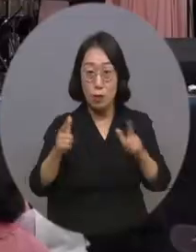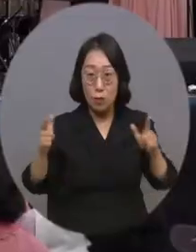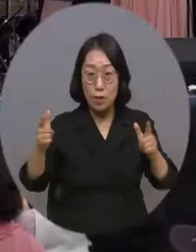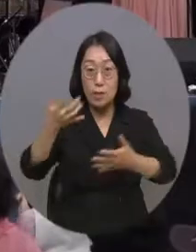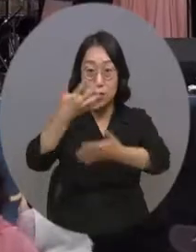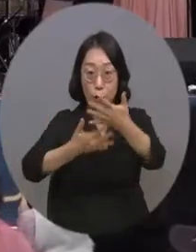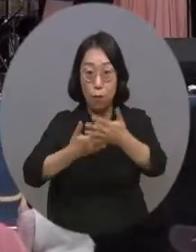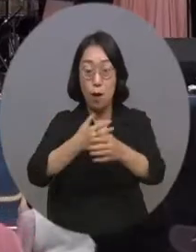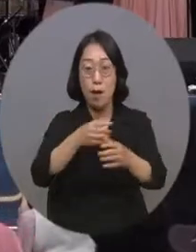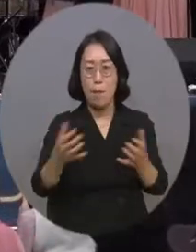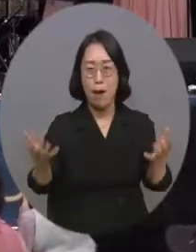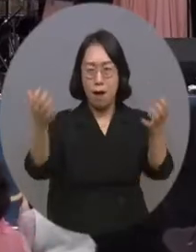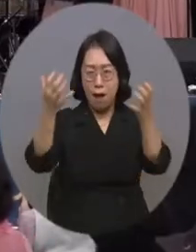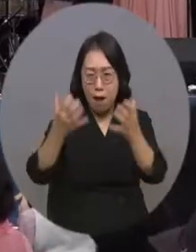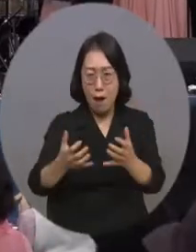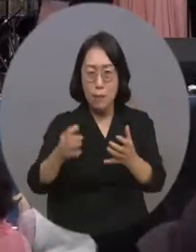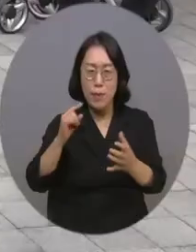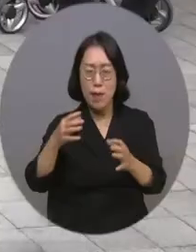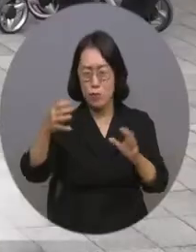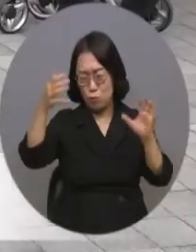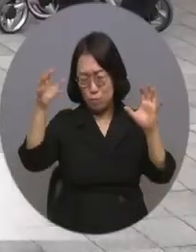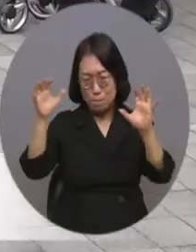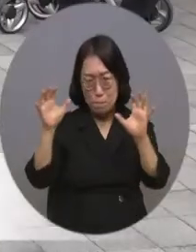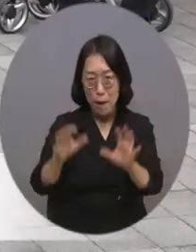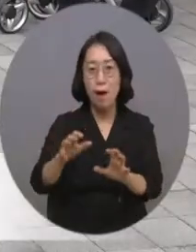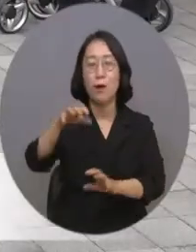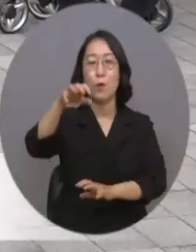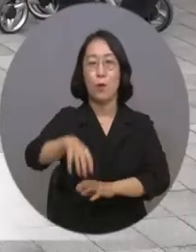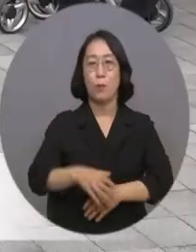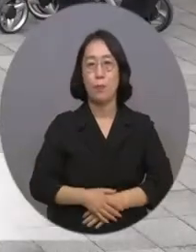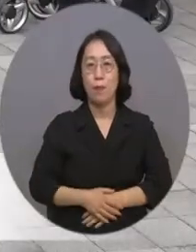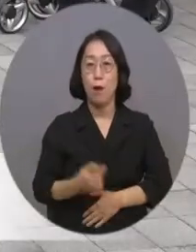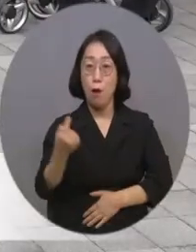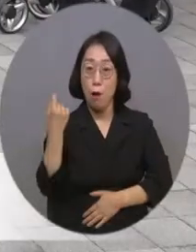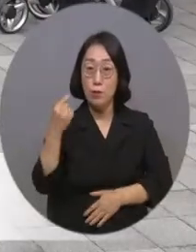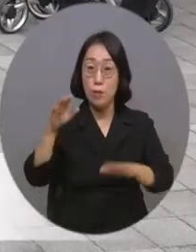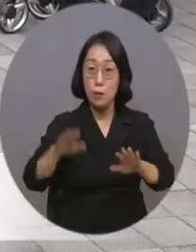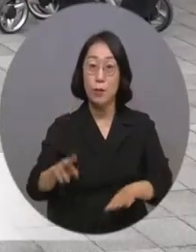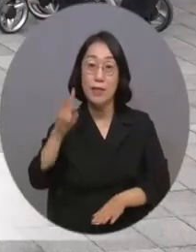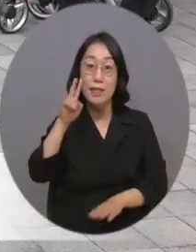만들어낸 예술의 총집합입니다. 어제와 오늘